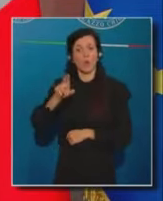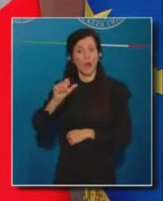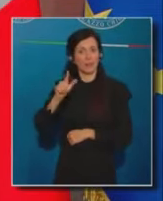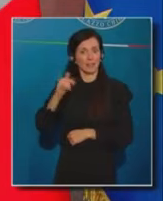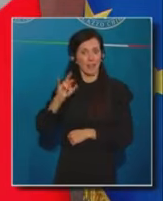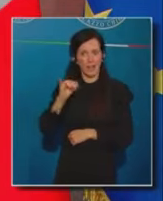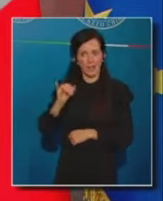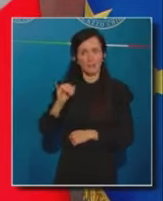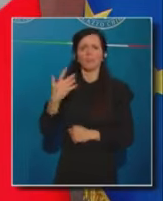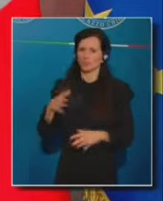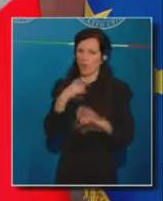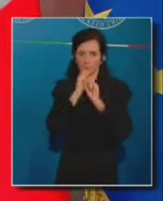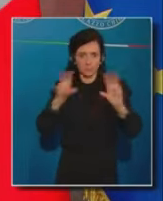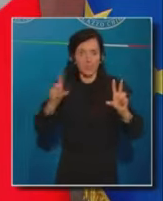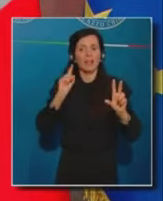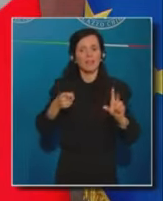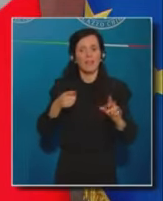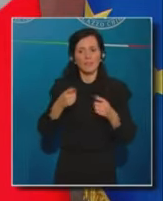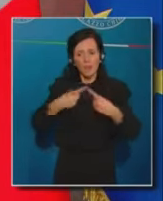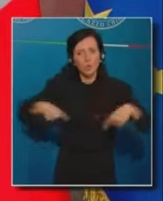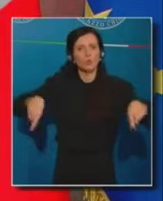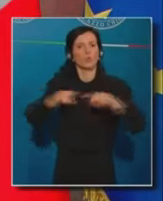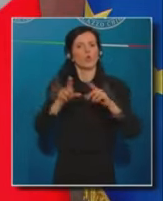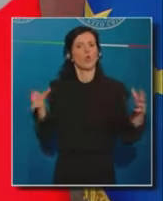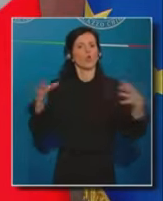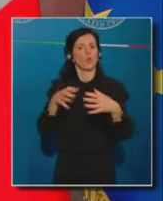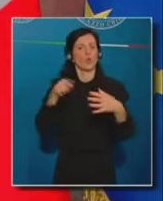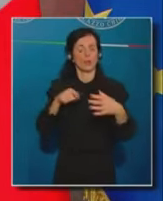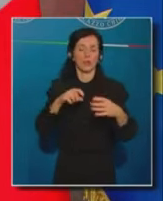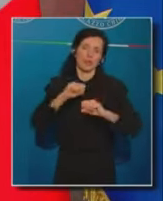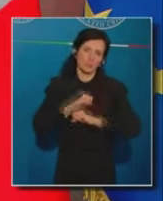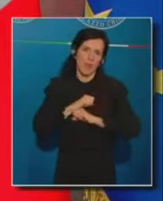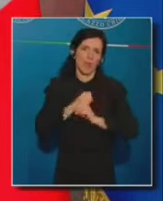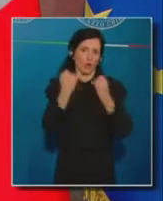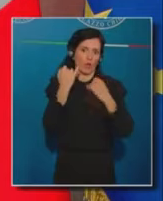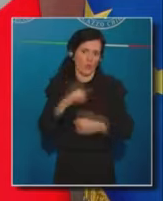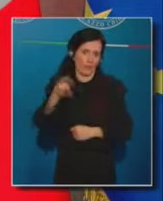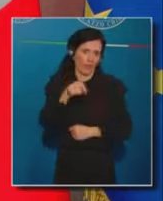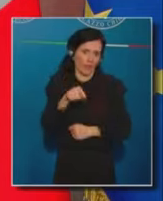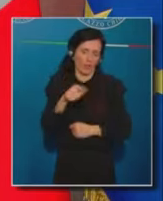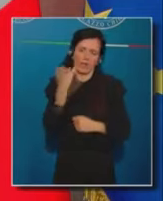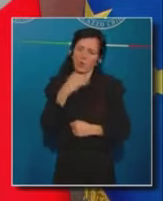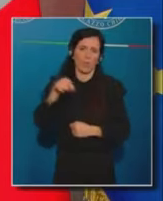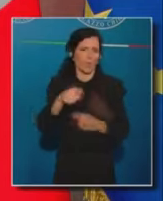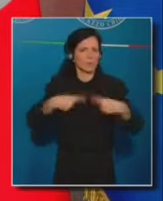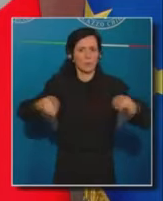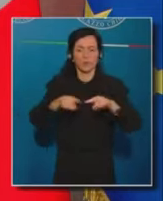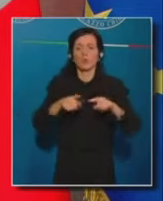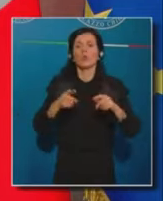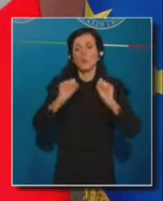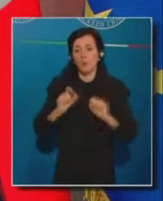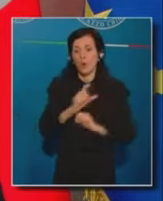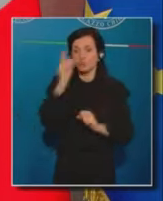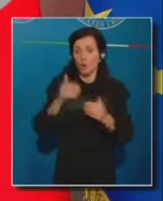collegiale di confronto spero finale che si può sensori nell'arco di qualche giorno quanto prima già agli inizi